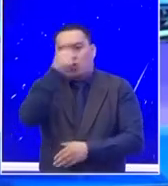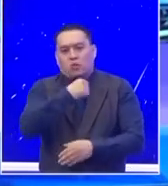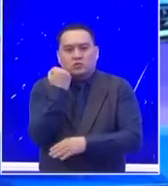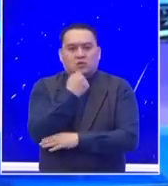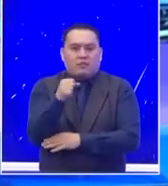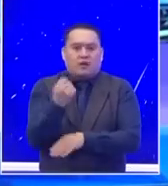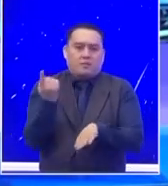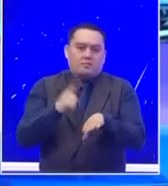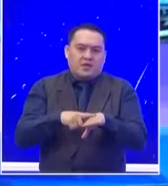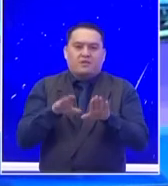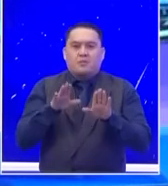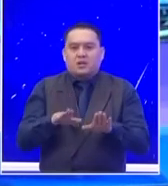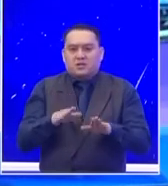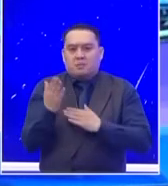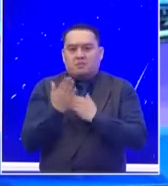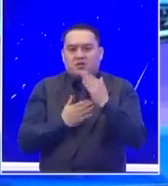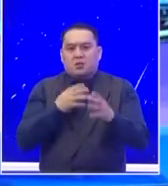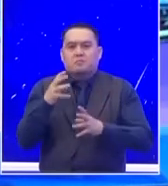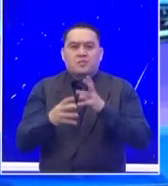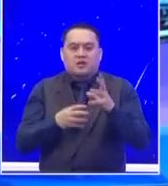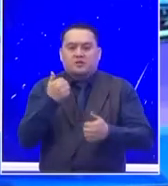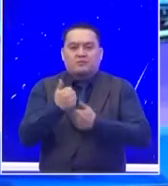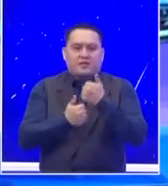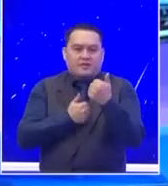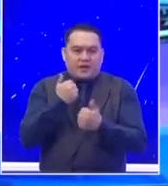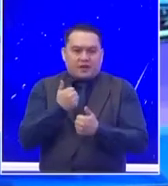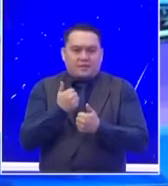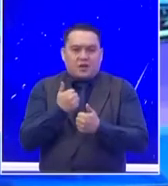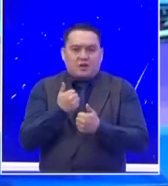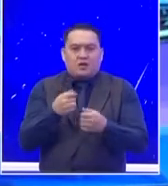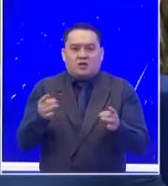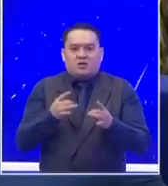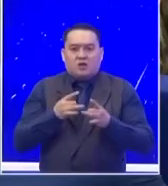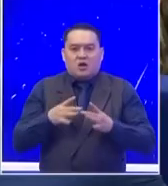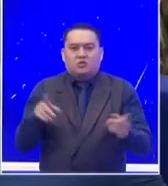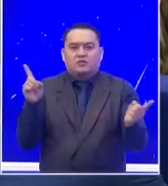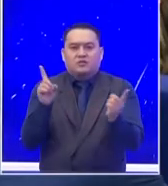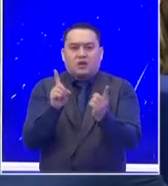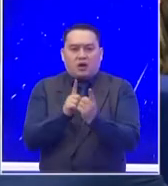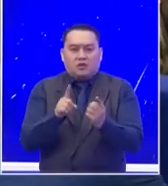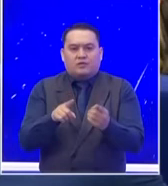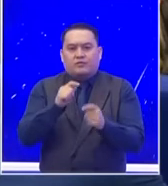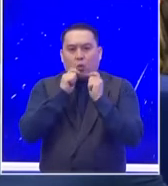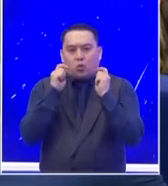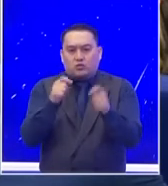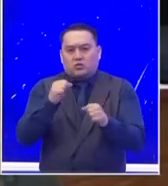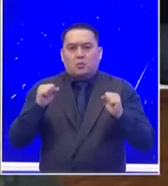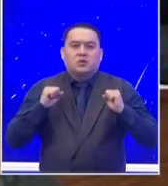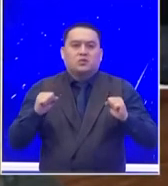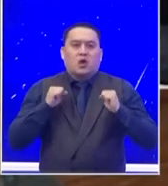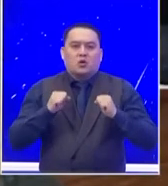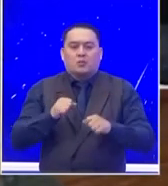завоевал призовые места на самых престижных мировых первенствах. В ходе торжественной встречи градоначальник вручил